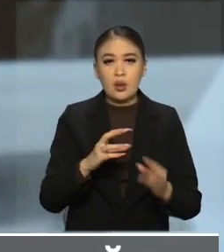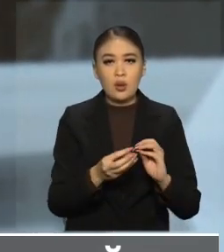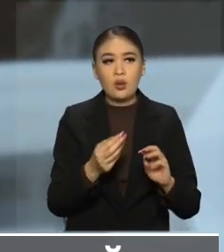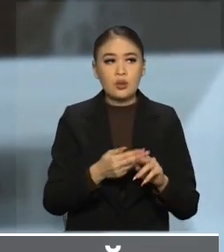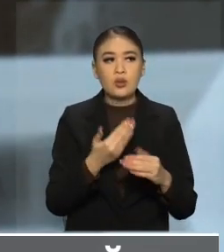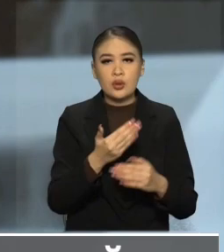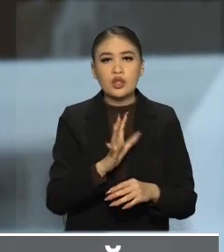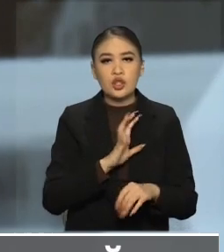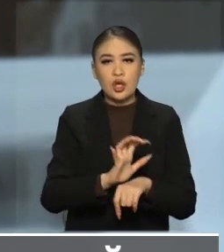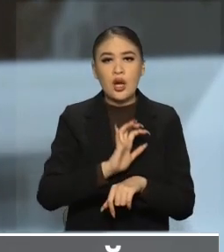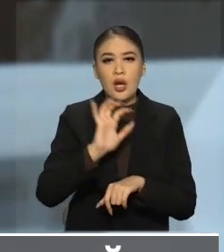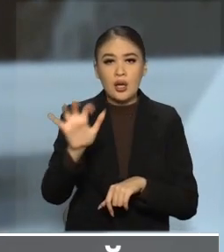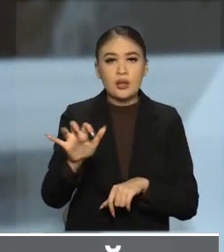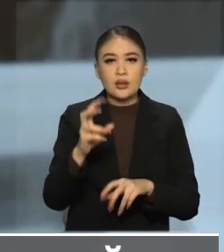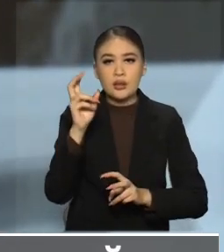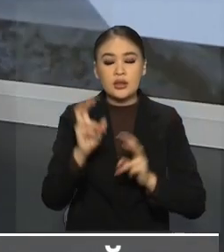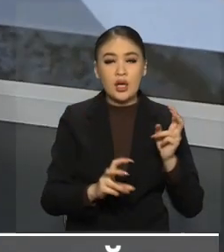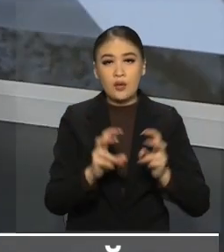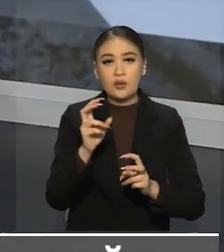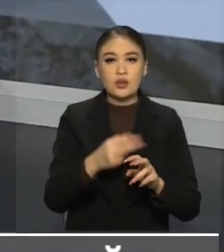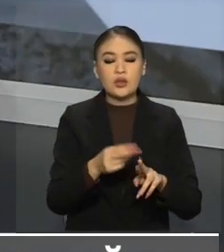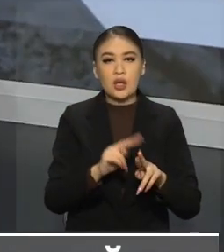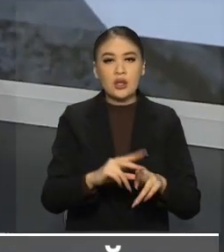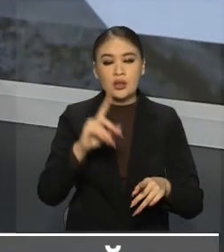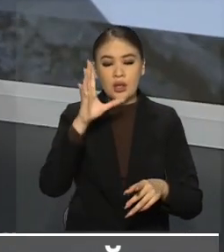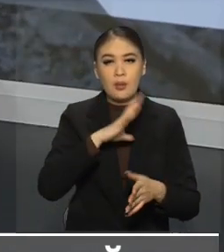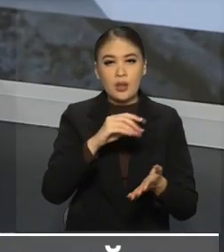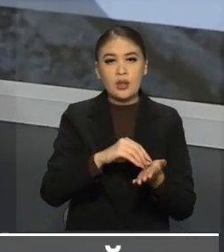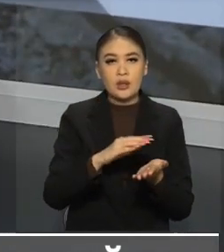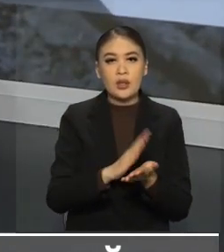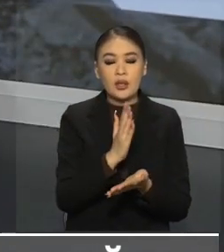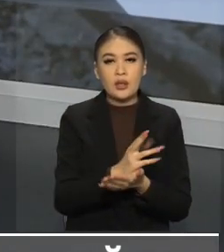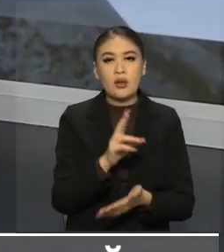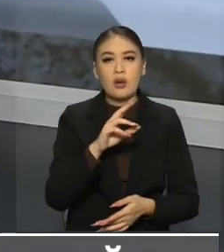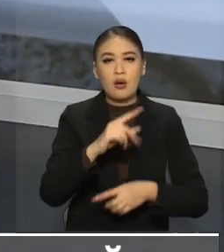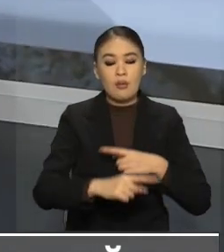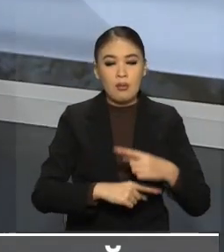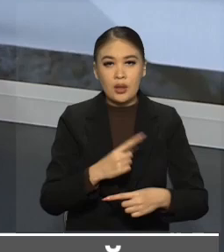шығаратын заводтың өзінің ескертпесі бар. Бұл комбайнда